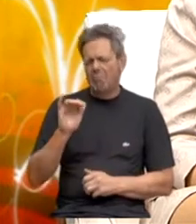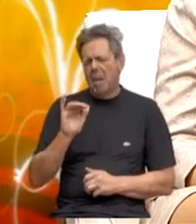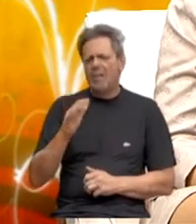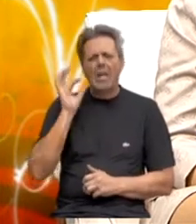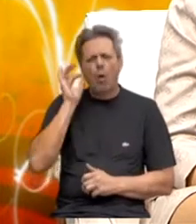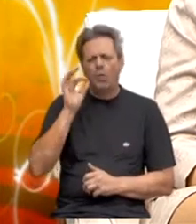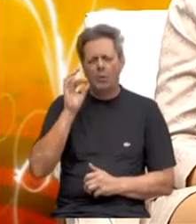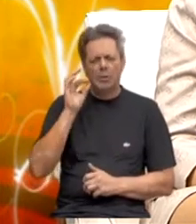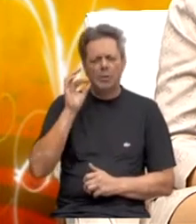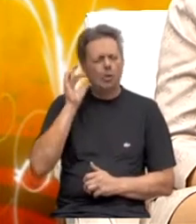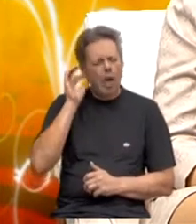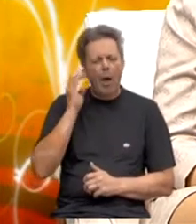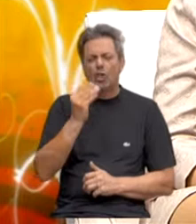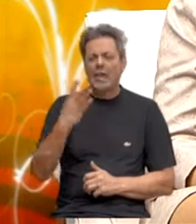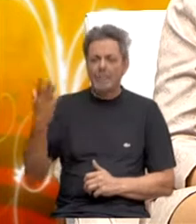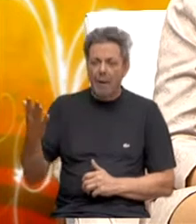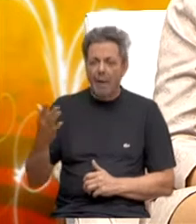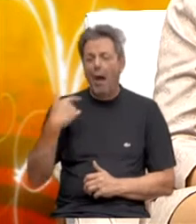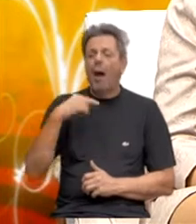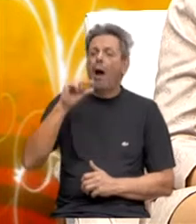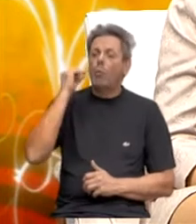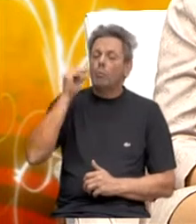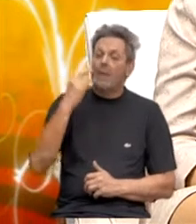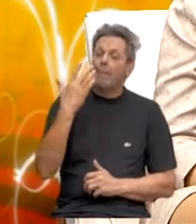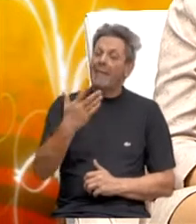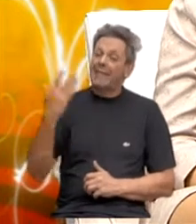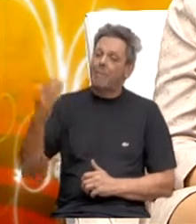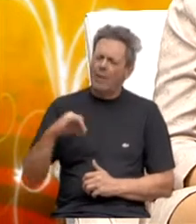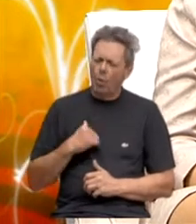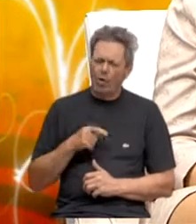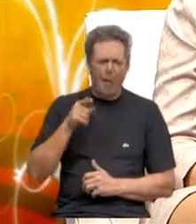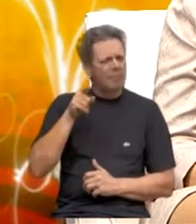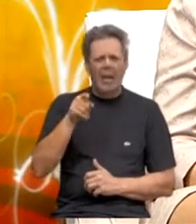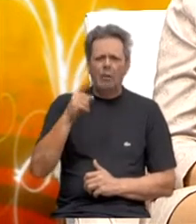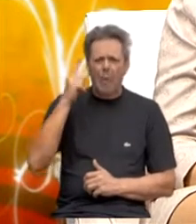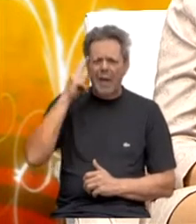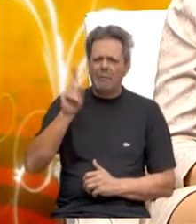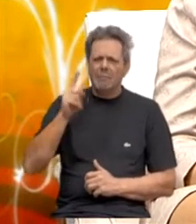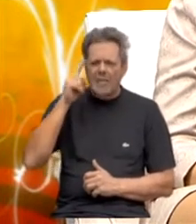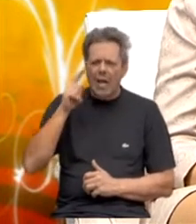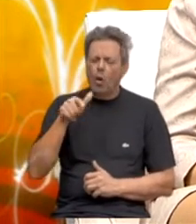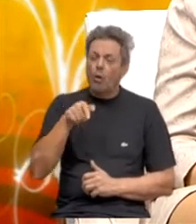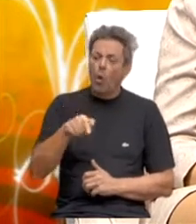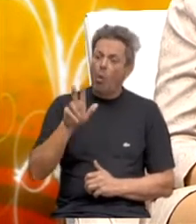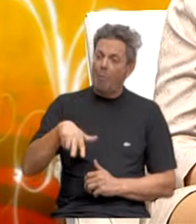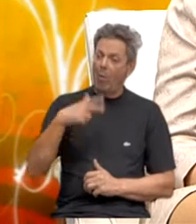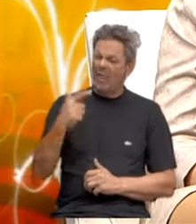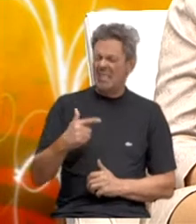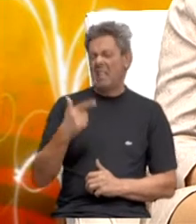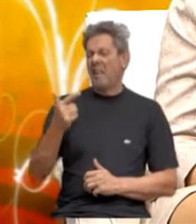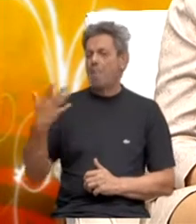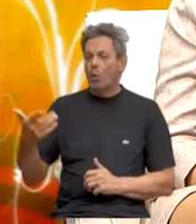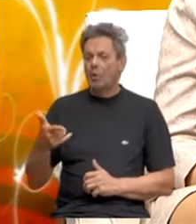oko 45. godine, a kod muškarca oko 55. Međutim, to ne znači da one koji imaju 30, 25 godina